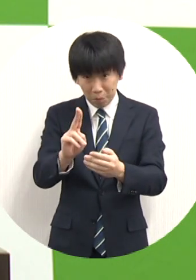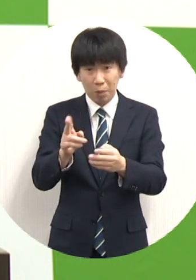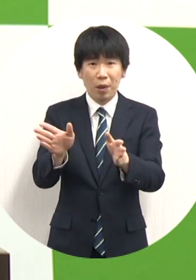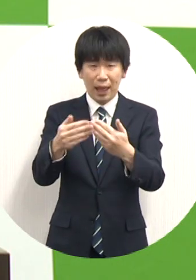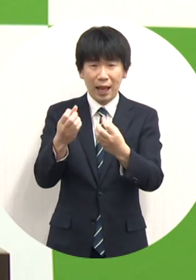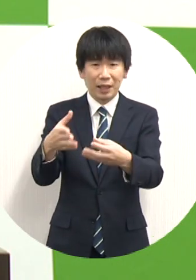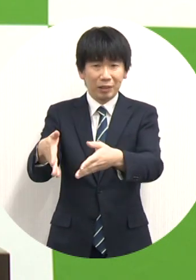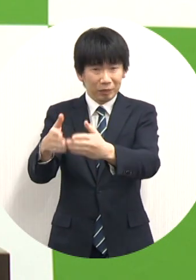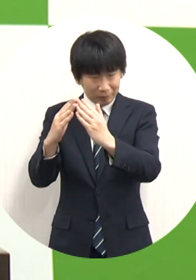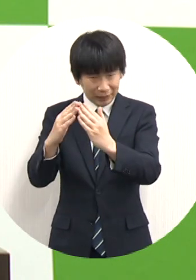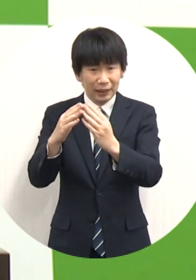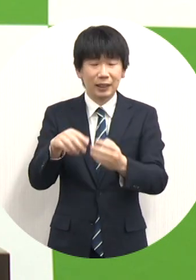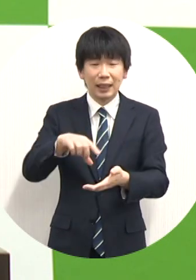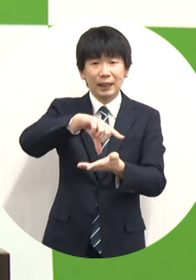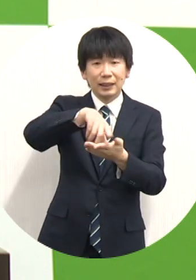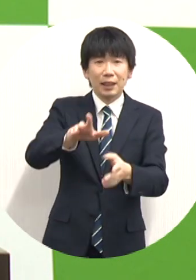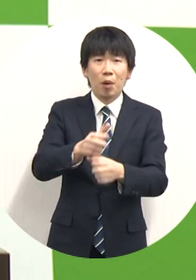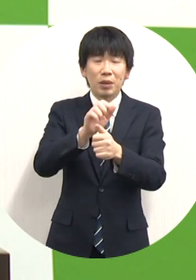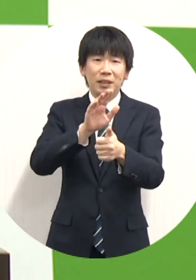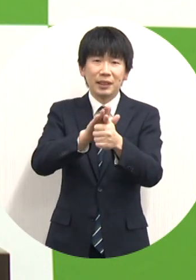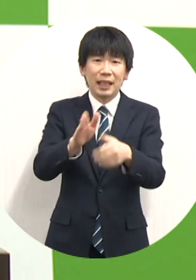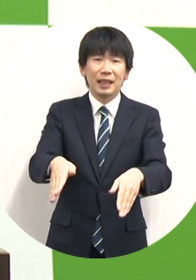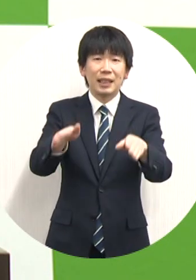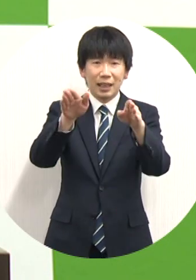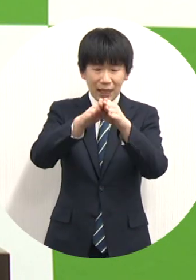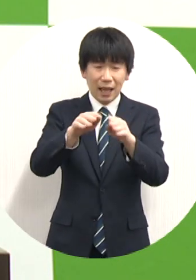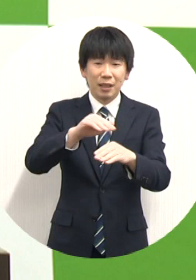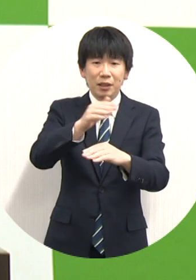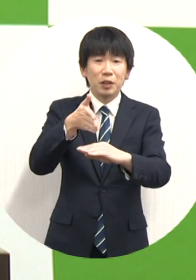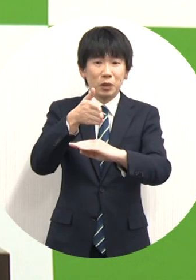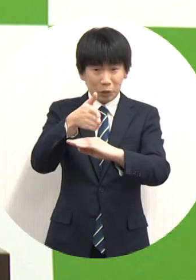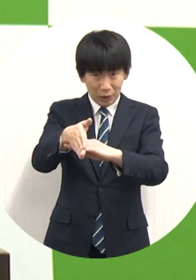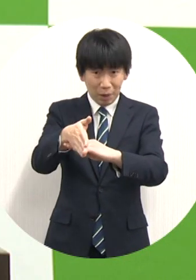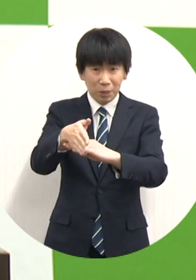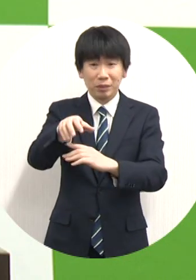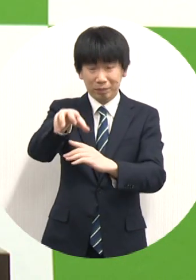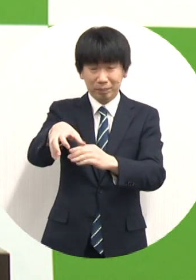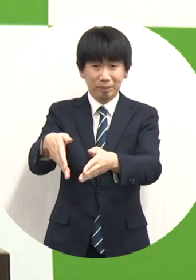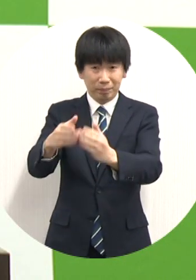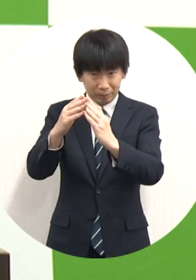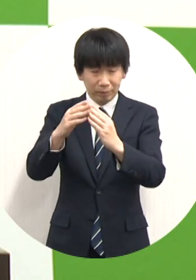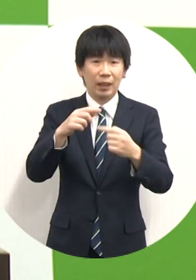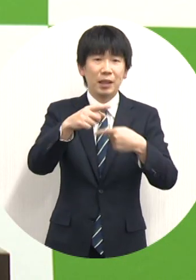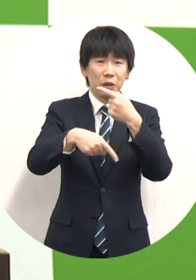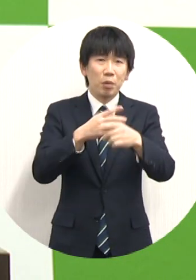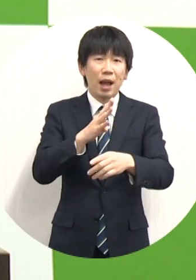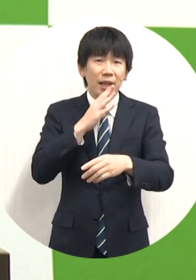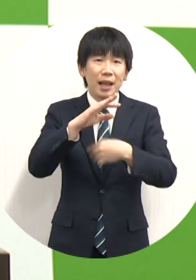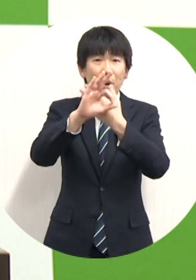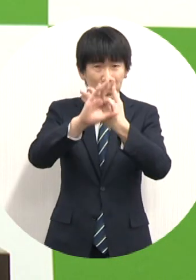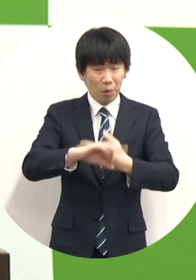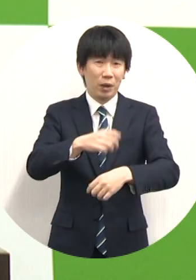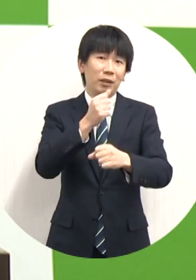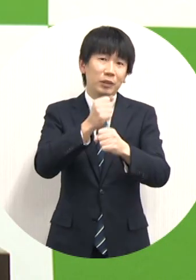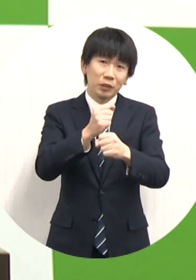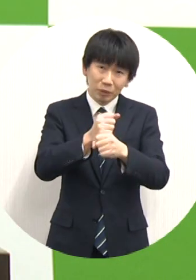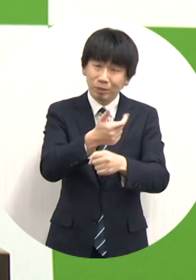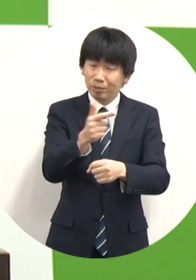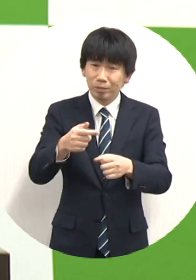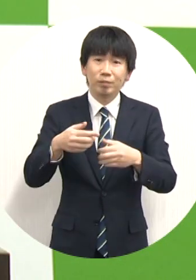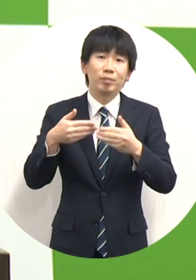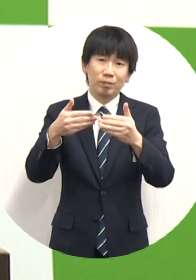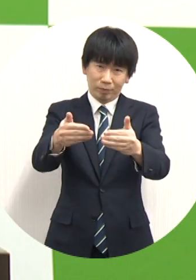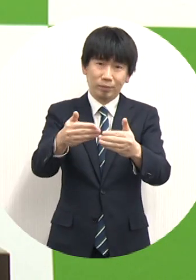の柄星地区への整備手話言語条例の制定などを進めるとともに蕨の